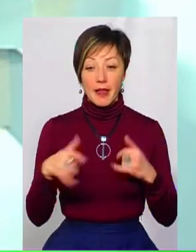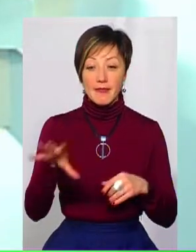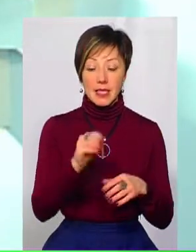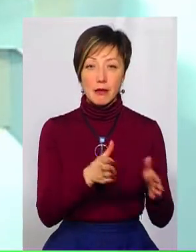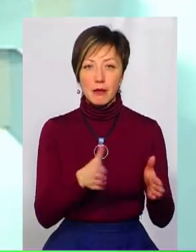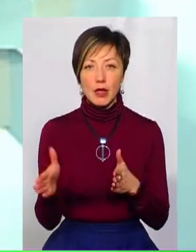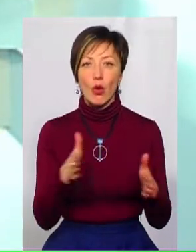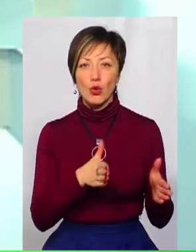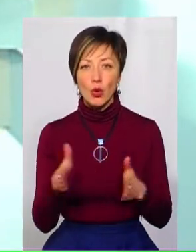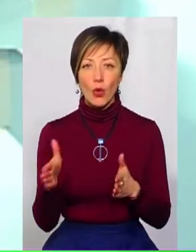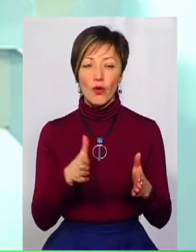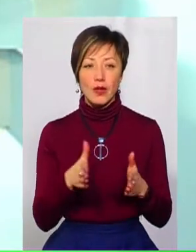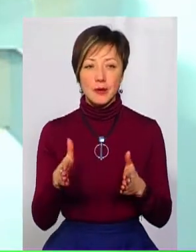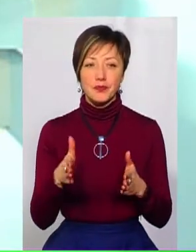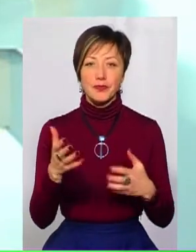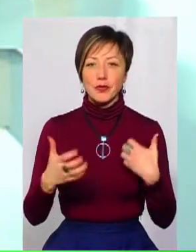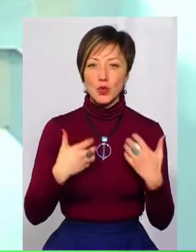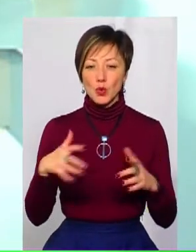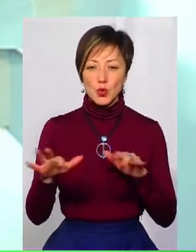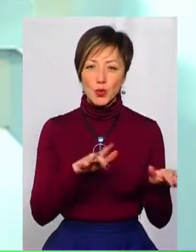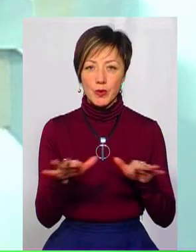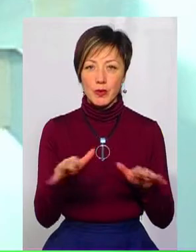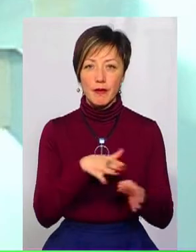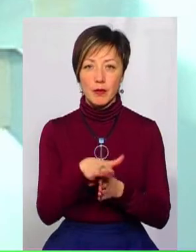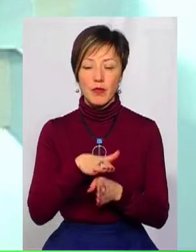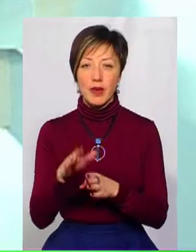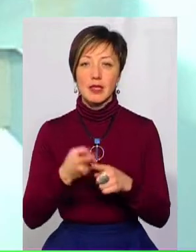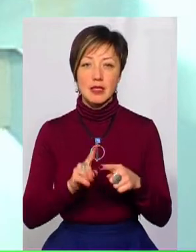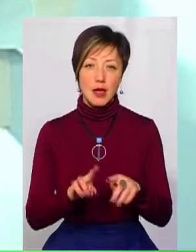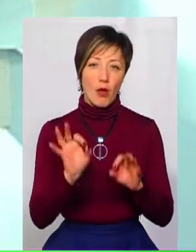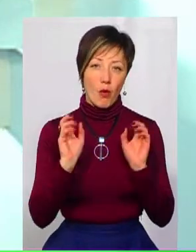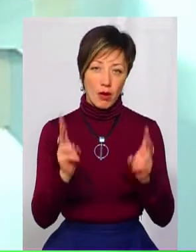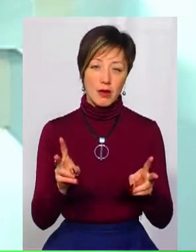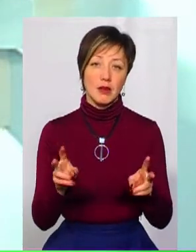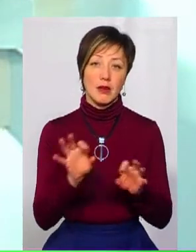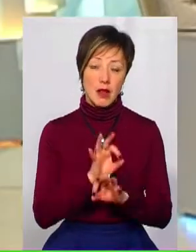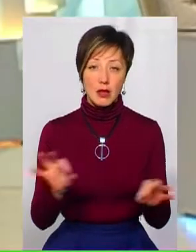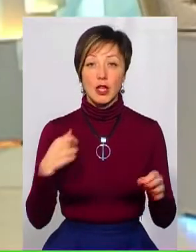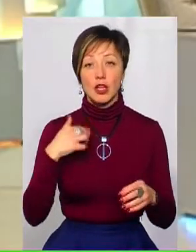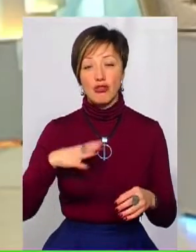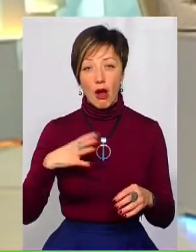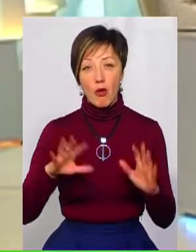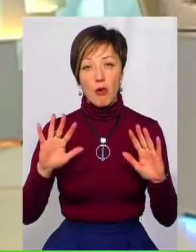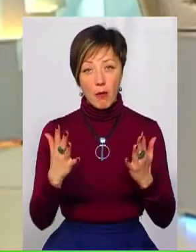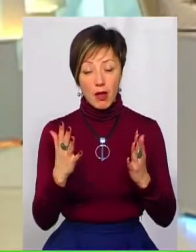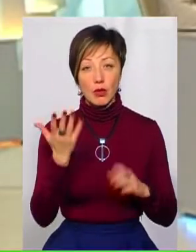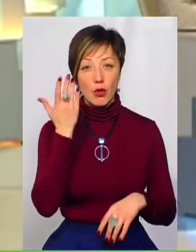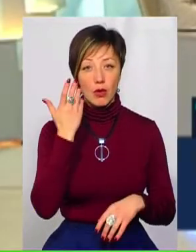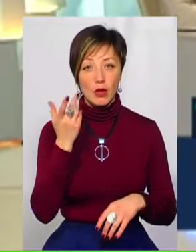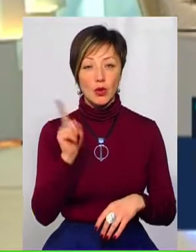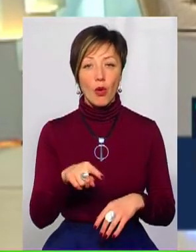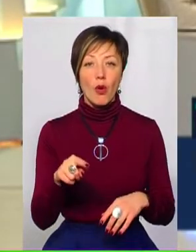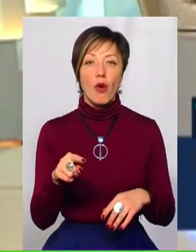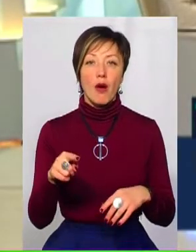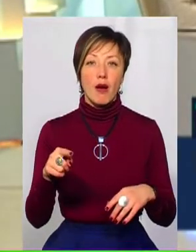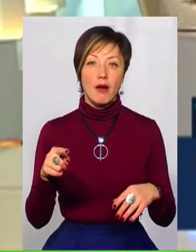підготовка, це, так би мовити, суєта, яка зараз відбувається, це все окей, класно, але я все ж таки чекаю того моменту і того кайфу,